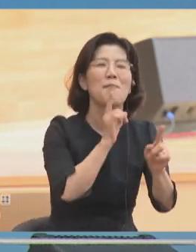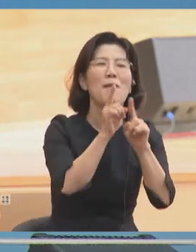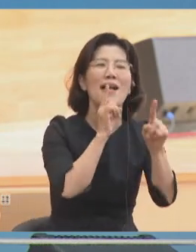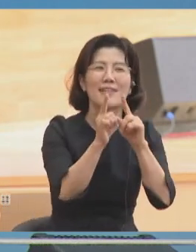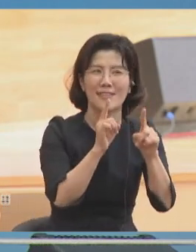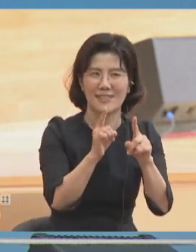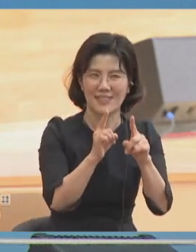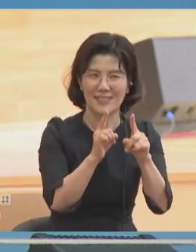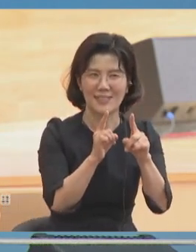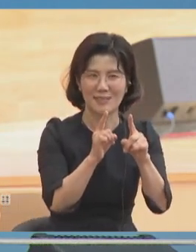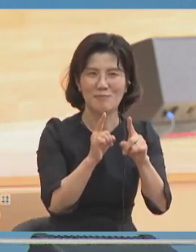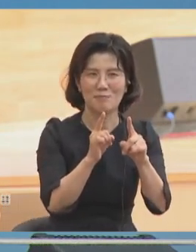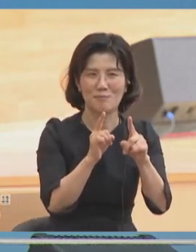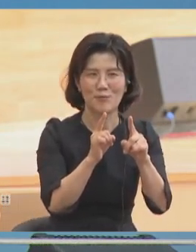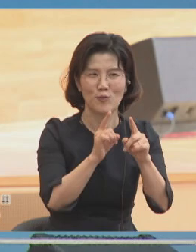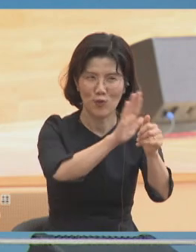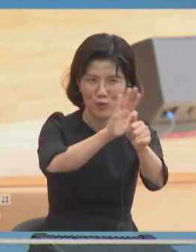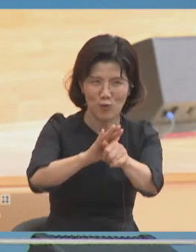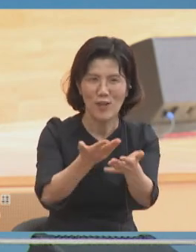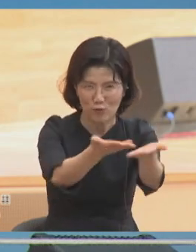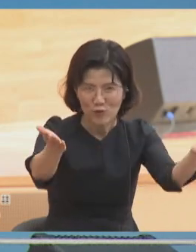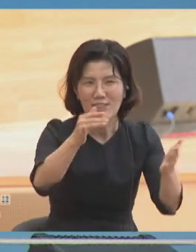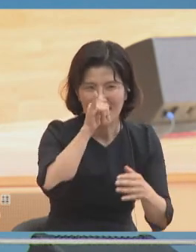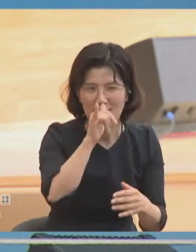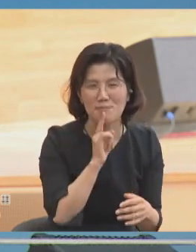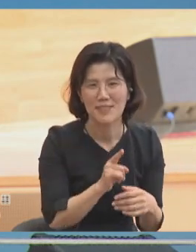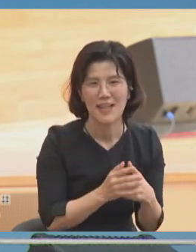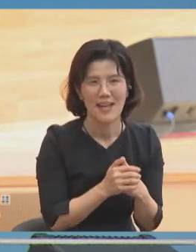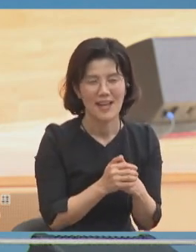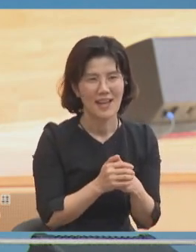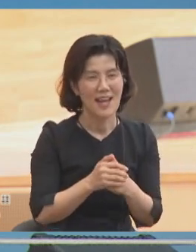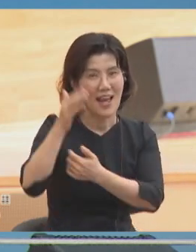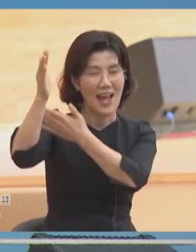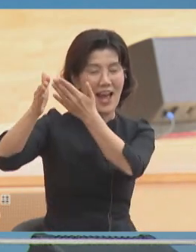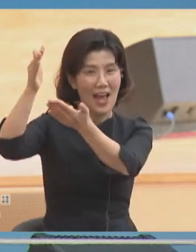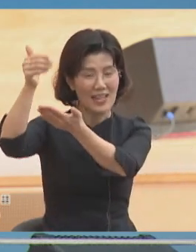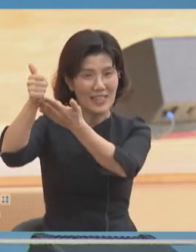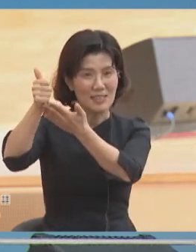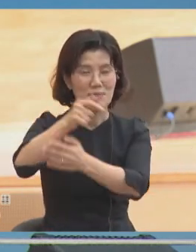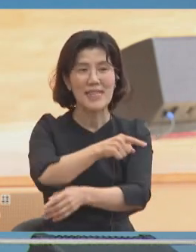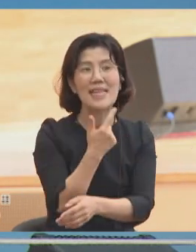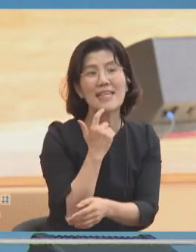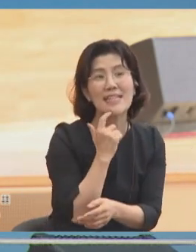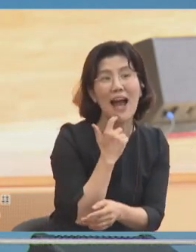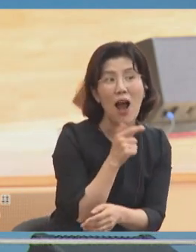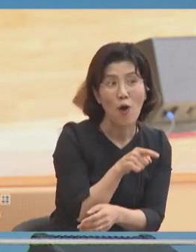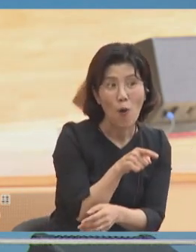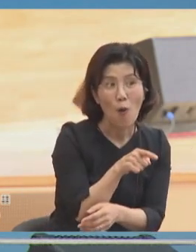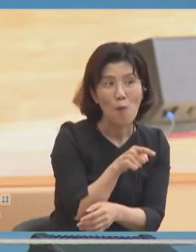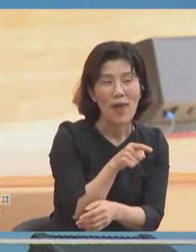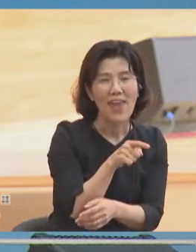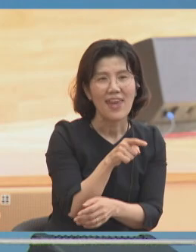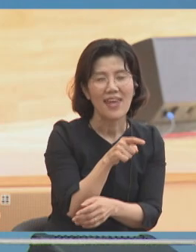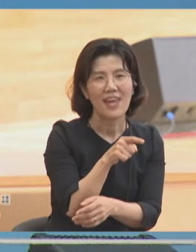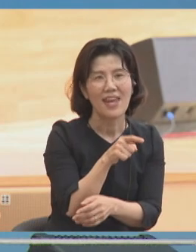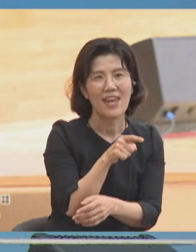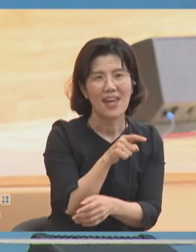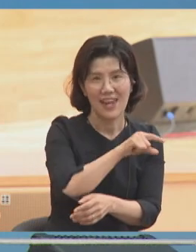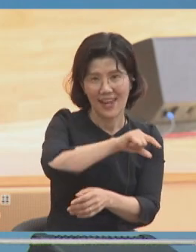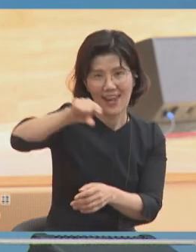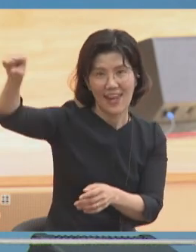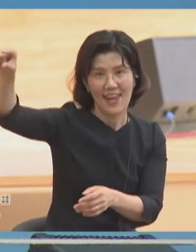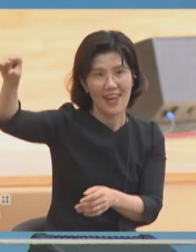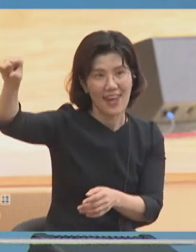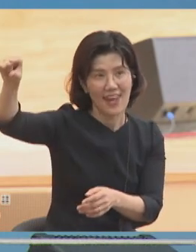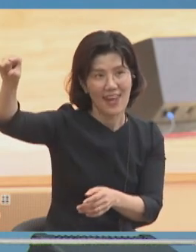삶을 찾아가시는 줄 믿습니다 여러분 오늘 하나님께서 그렇다면 야곱에게 야곱 판정으로 들려주신 특별